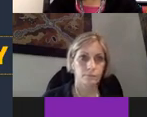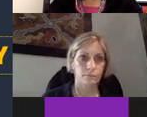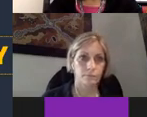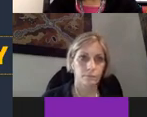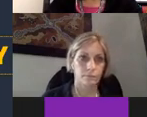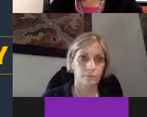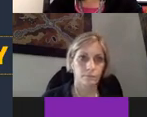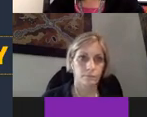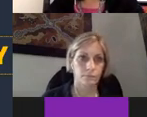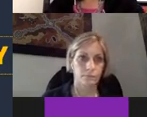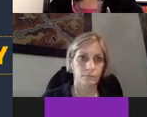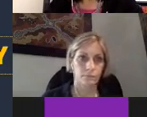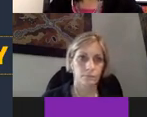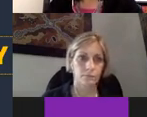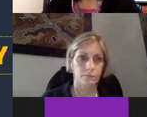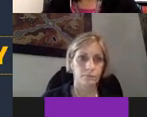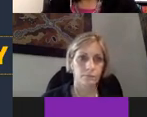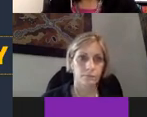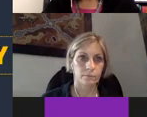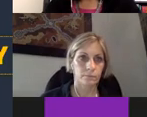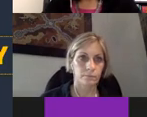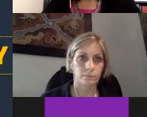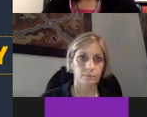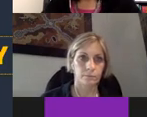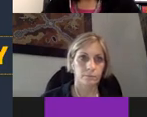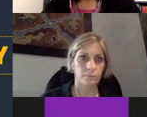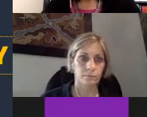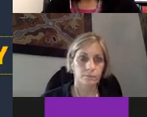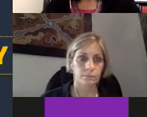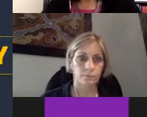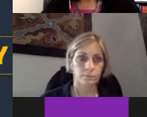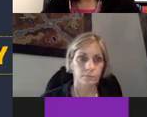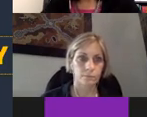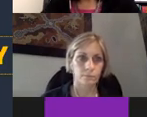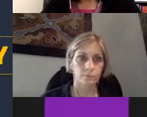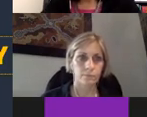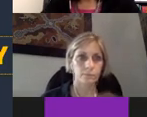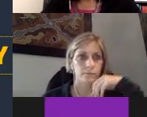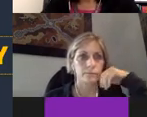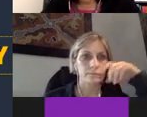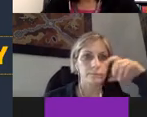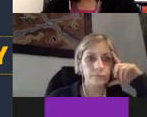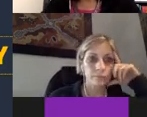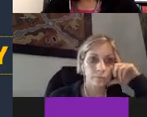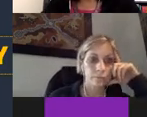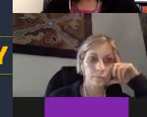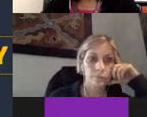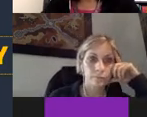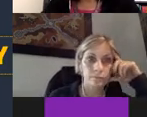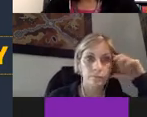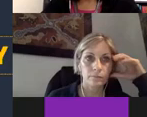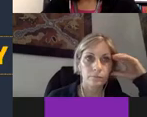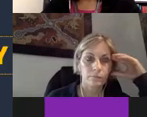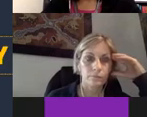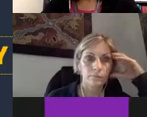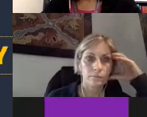emergono dalla ricerca ma la nostra ricerca come dicevamo nel titolo funzionale era finalizzata anche a comprendere come questa strategia